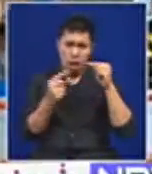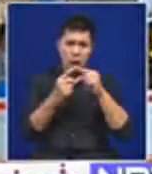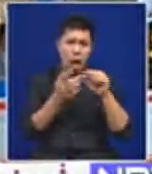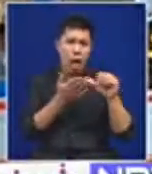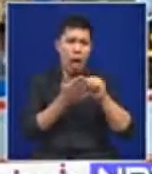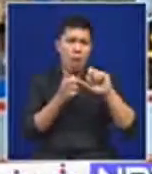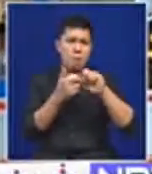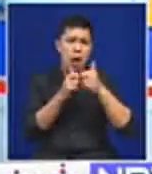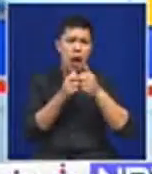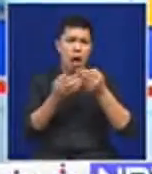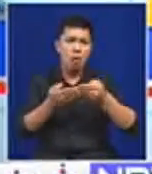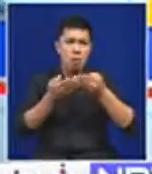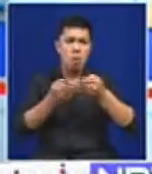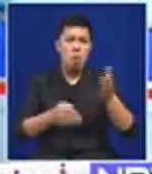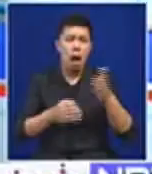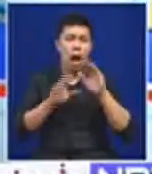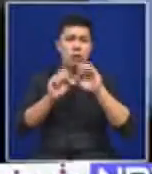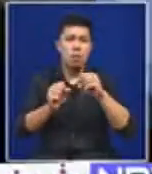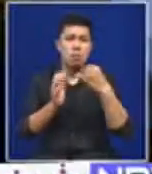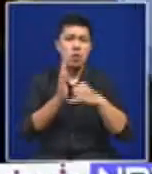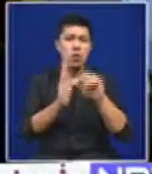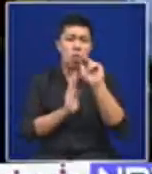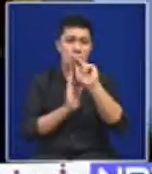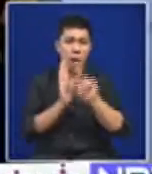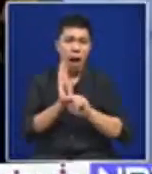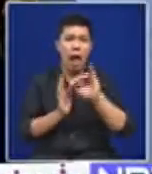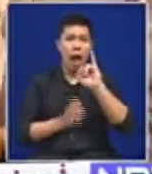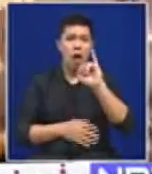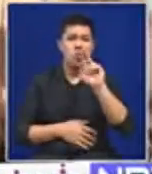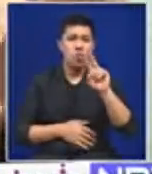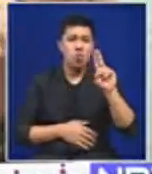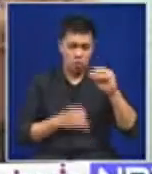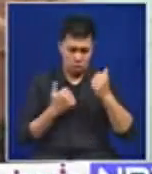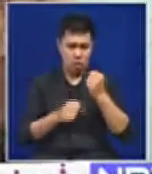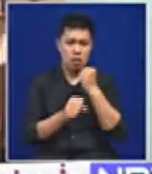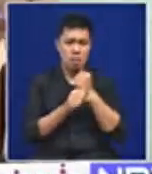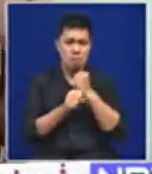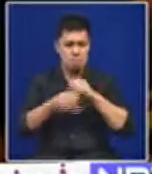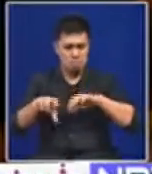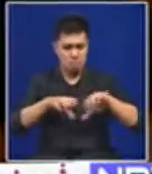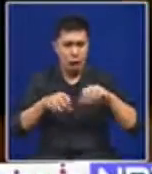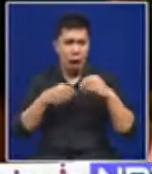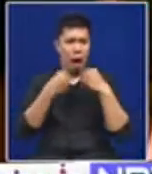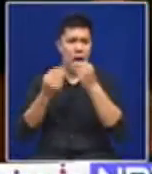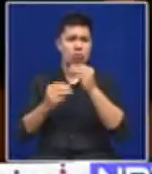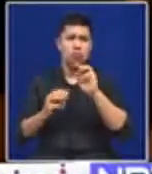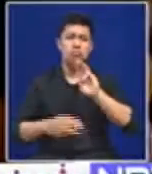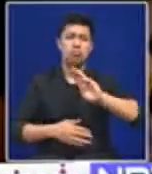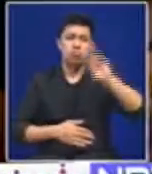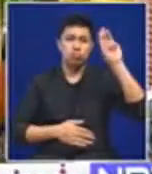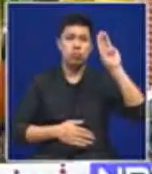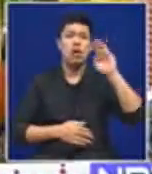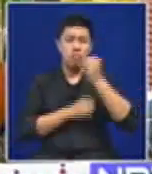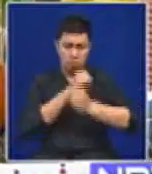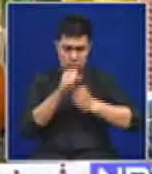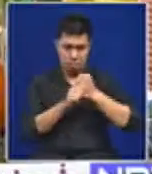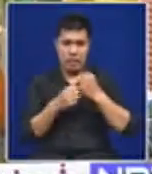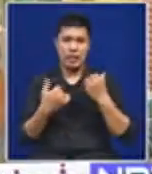กฎหมาย IUU และอยู่ระหว่างการดำเนินงานเพื่อให้สัตยาบันต่อ Post-State Measure Agreement ภายในปี